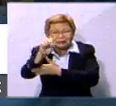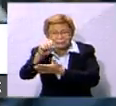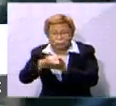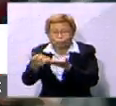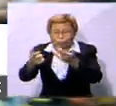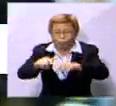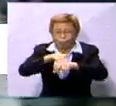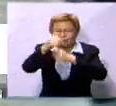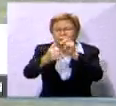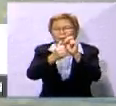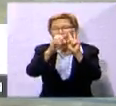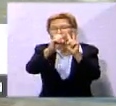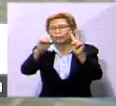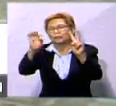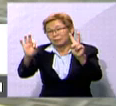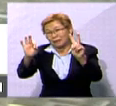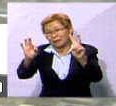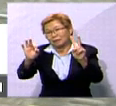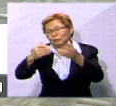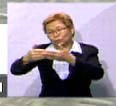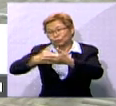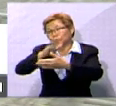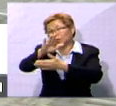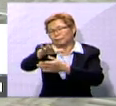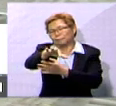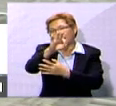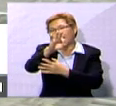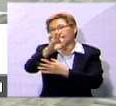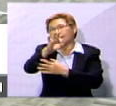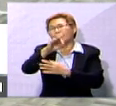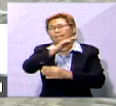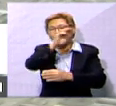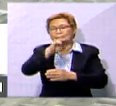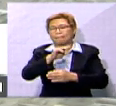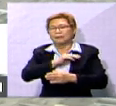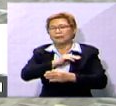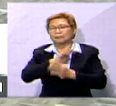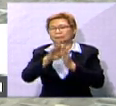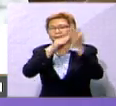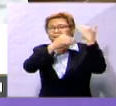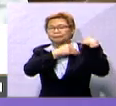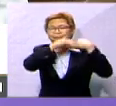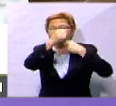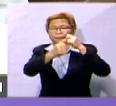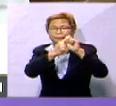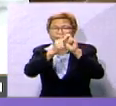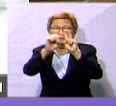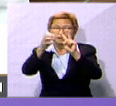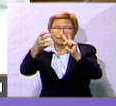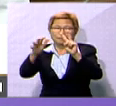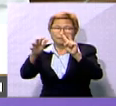tersebut berlaku pada tahun 2009 sebelum beliau dilantik sebagai menteri bertanggungjawab pada